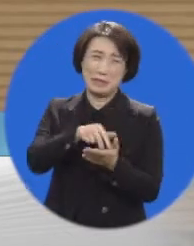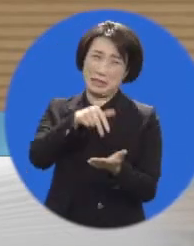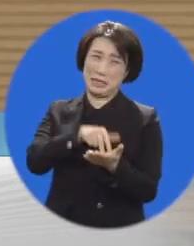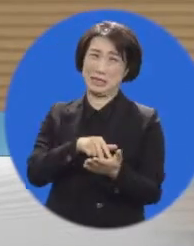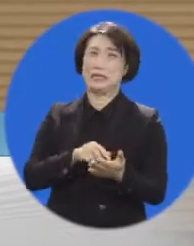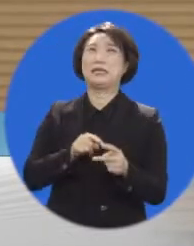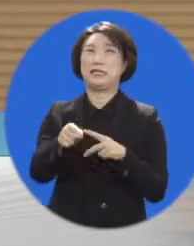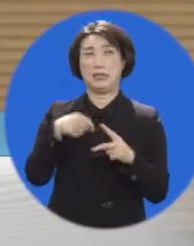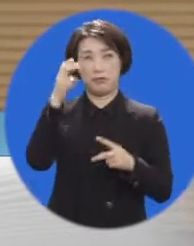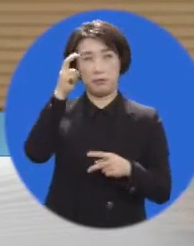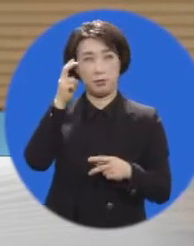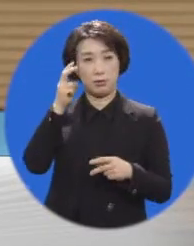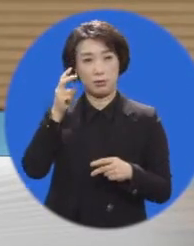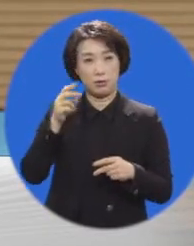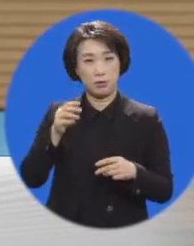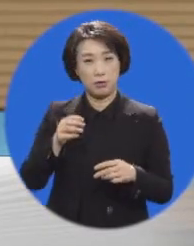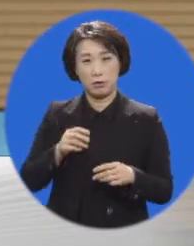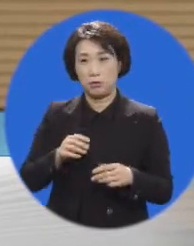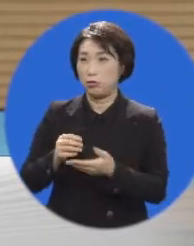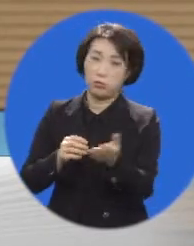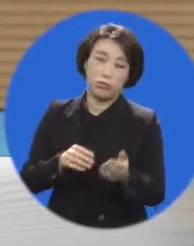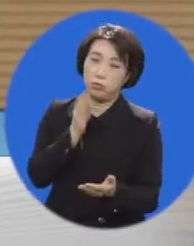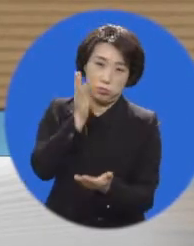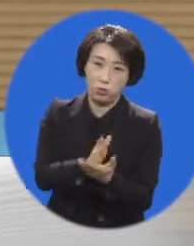같으면 이해 어시오 이런 소리 하지마.